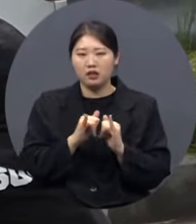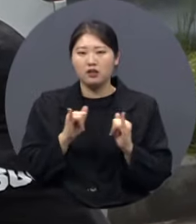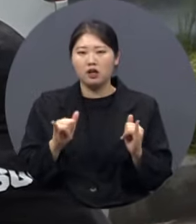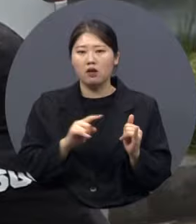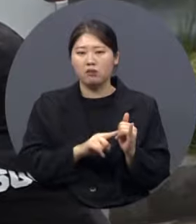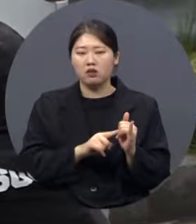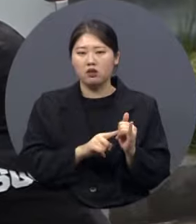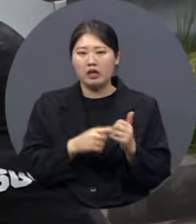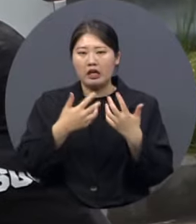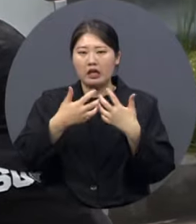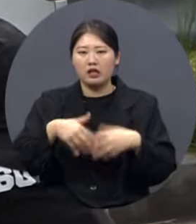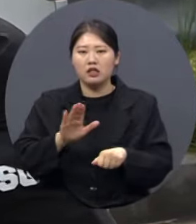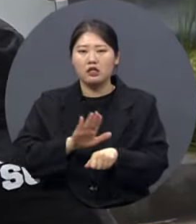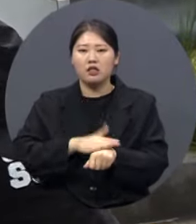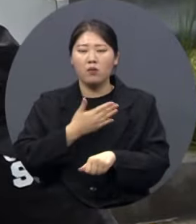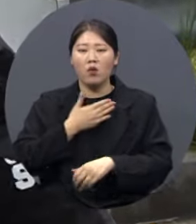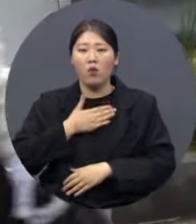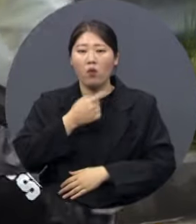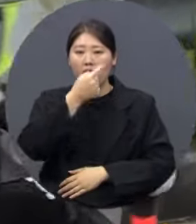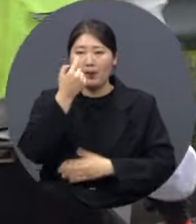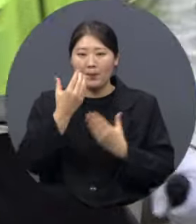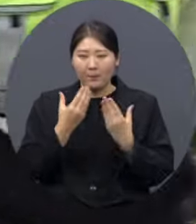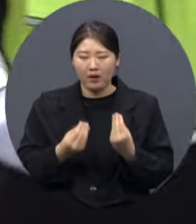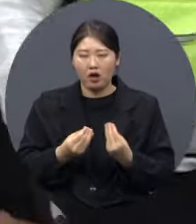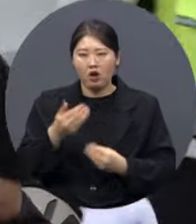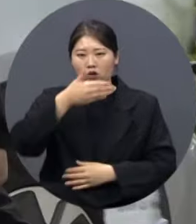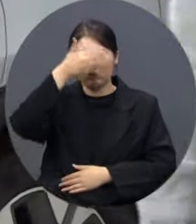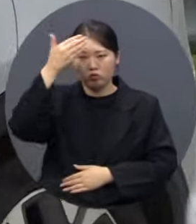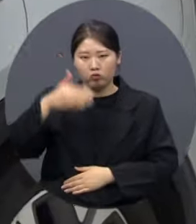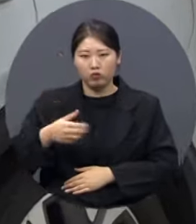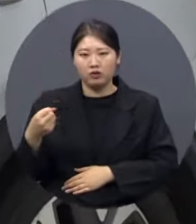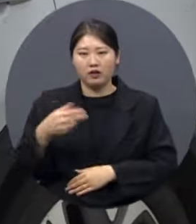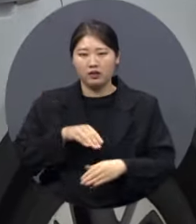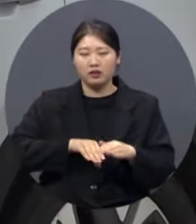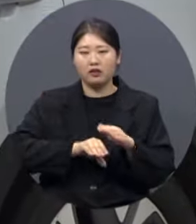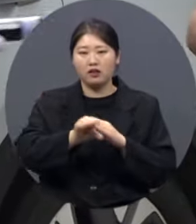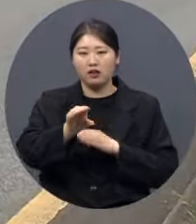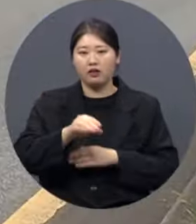단속 장비가 잘못 감지된 걸 확인하고 안도하며 차에 오릅니다.